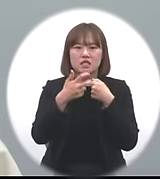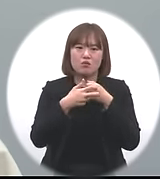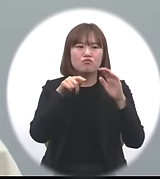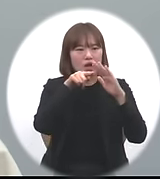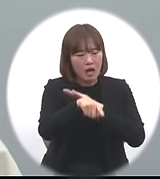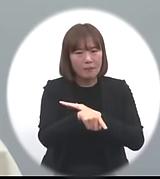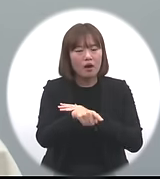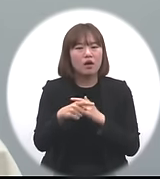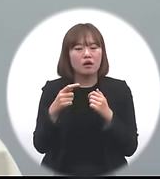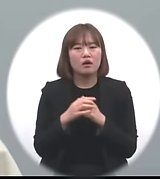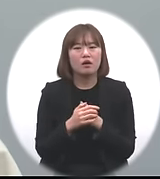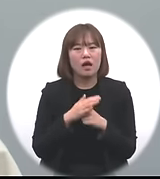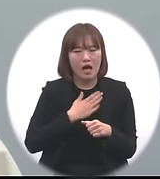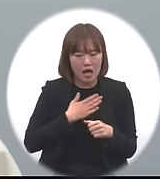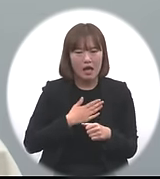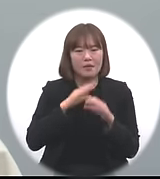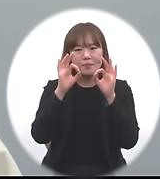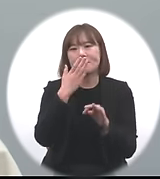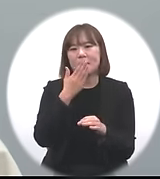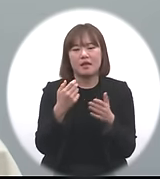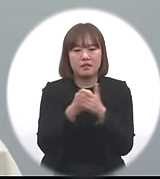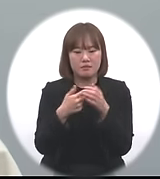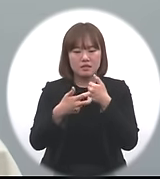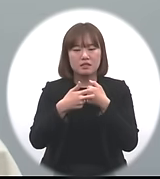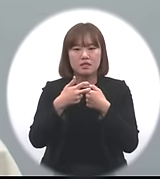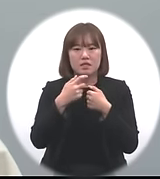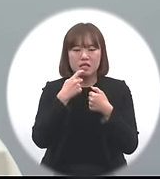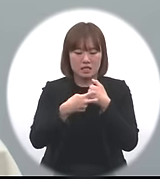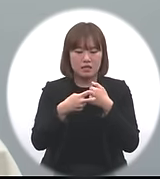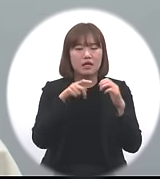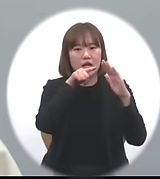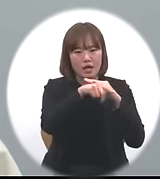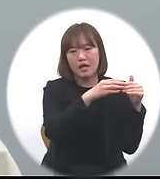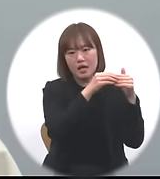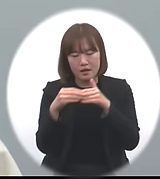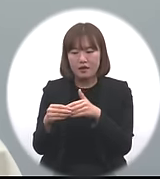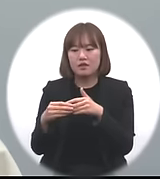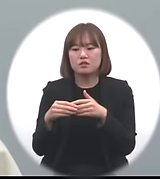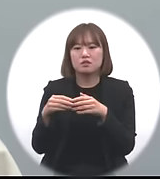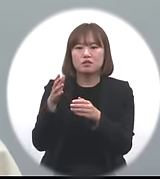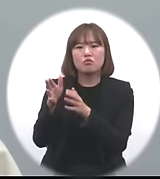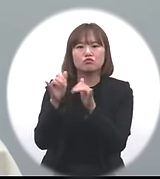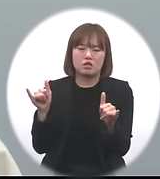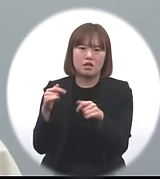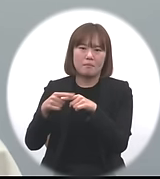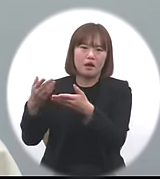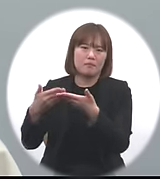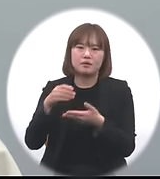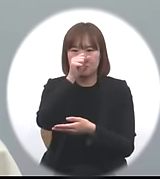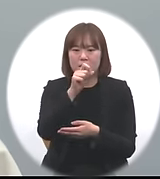얘기예요. 데리고 오시면 전문가가 보면 보호자가 못 보는 수많은 것들을 보고 그거에 관련된 대책이나 진단을 마련해 드릴 수